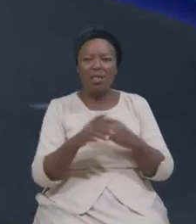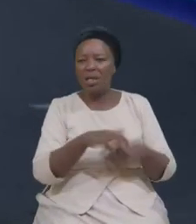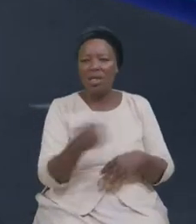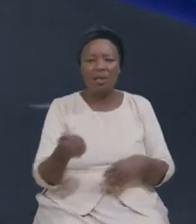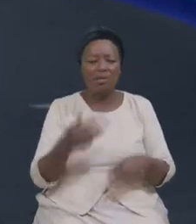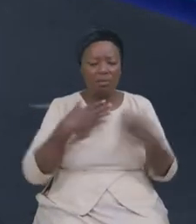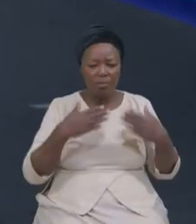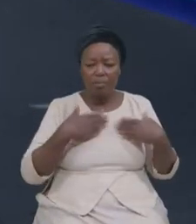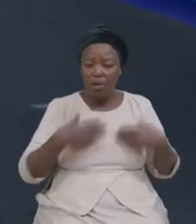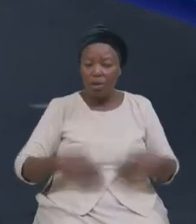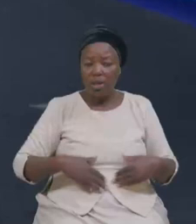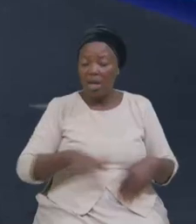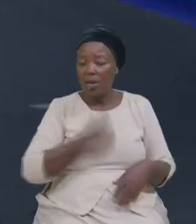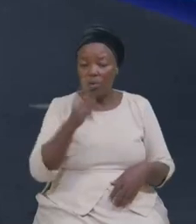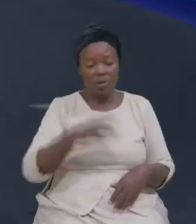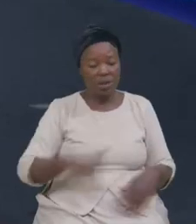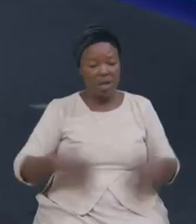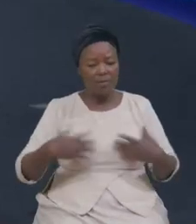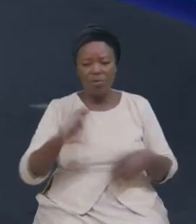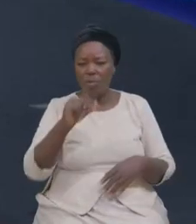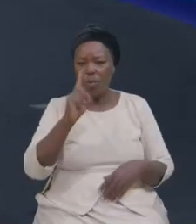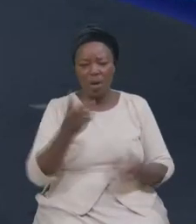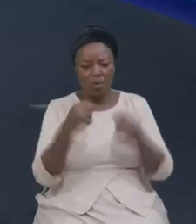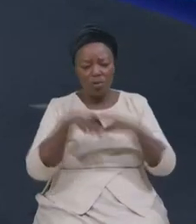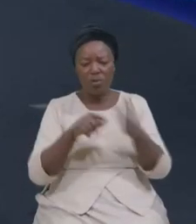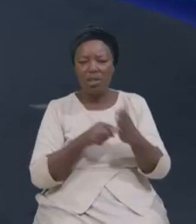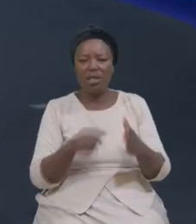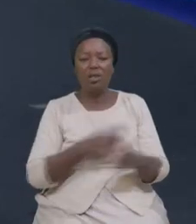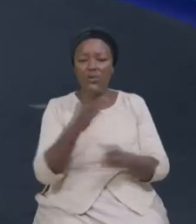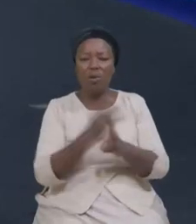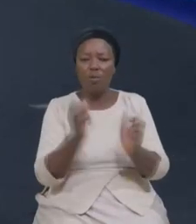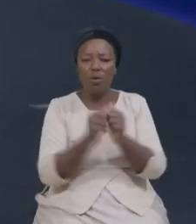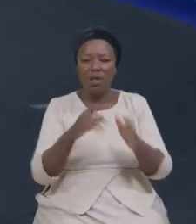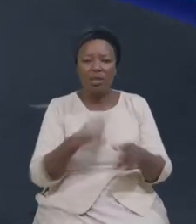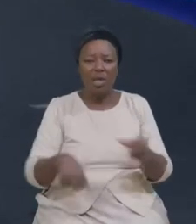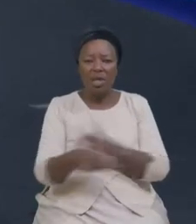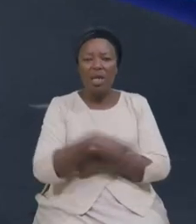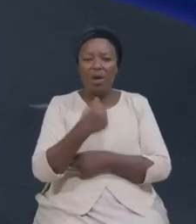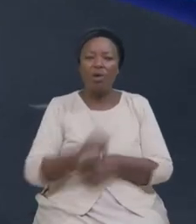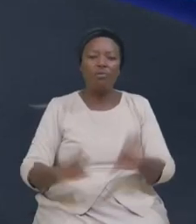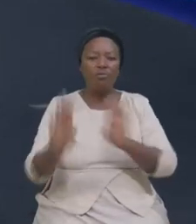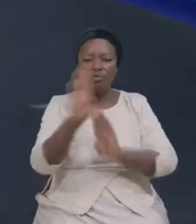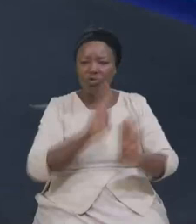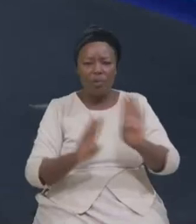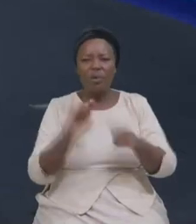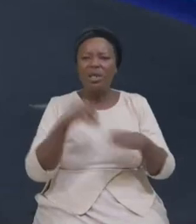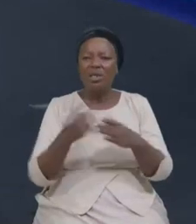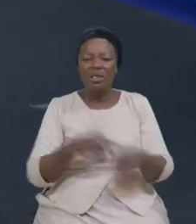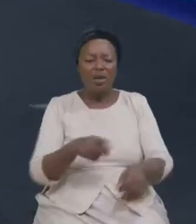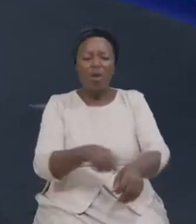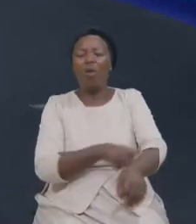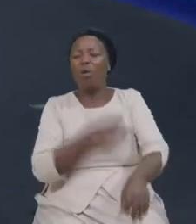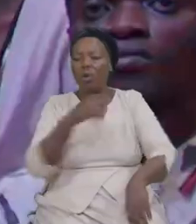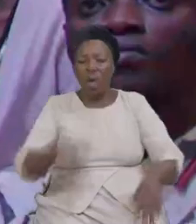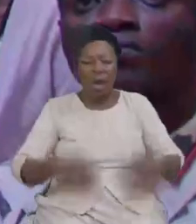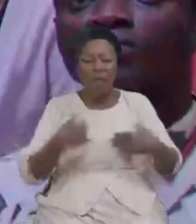monde sans un jour d'angoisse. Dans cette vie, dans 70 ans, 80, 100 ans